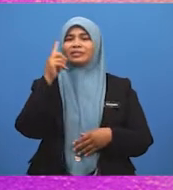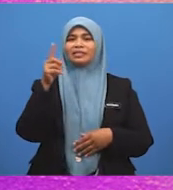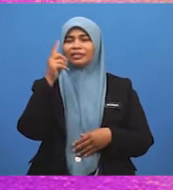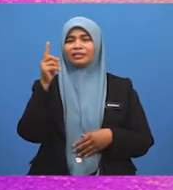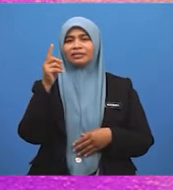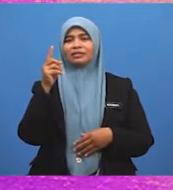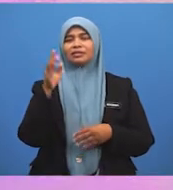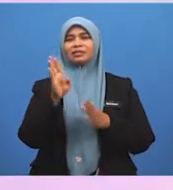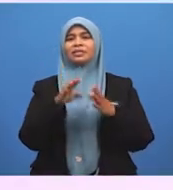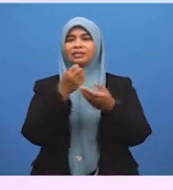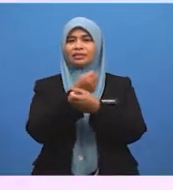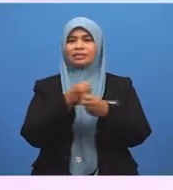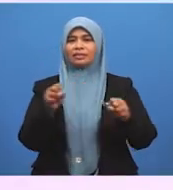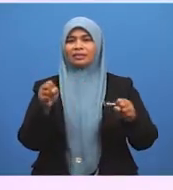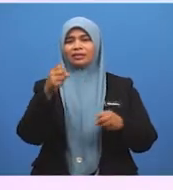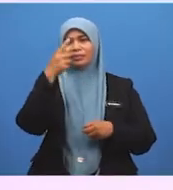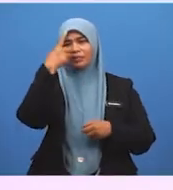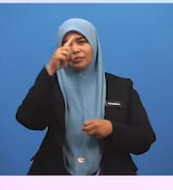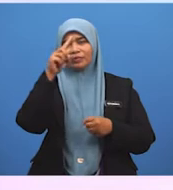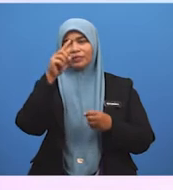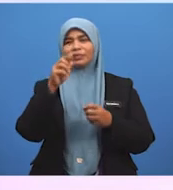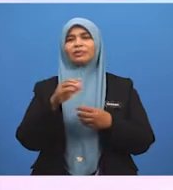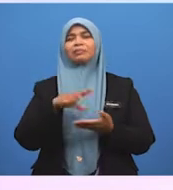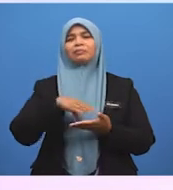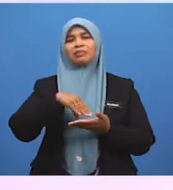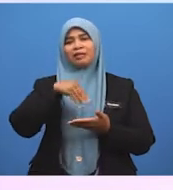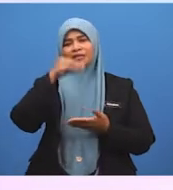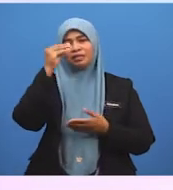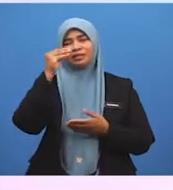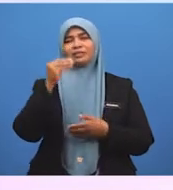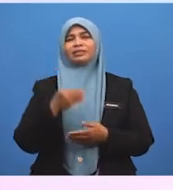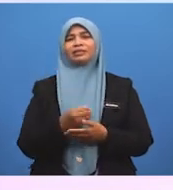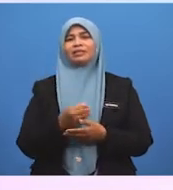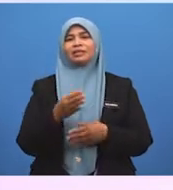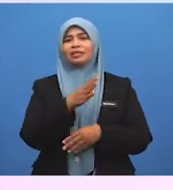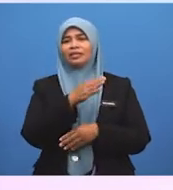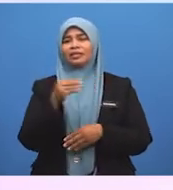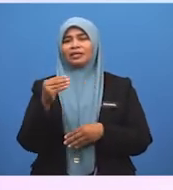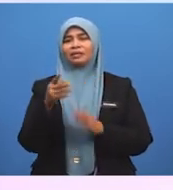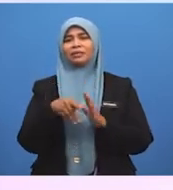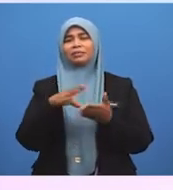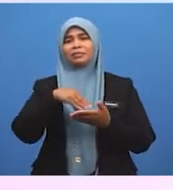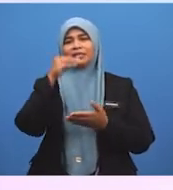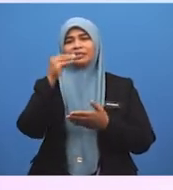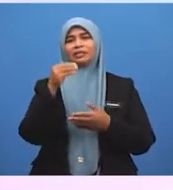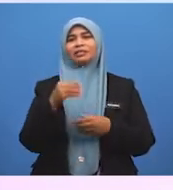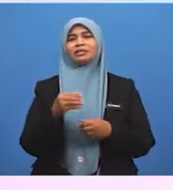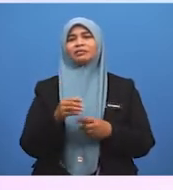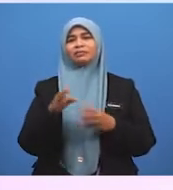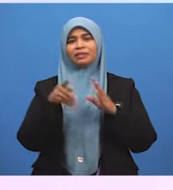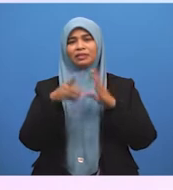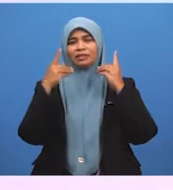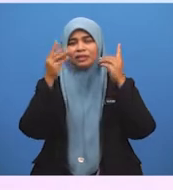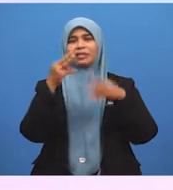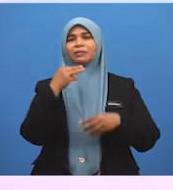sentiasa bersedia untuk mengikuti pengajaran dan pembelajaran